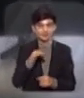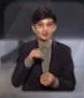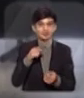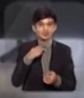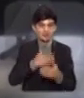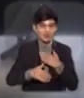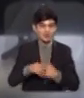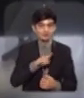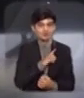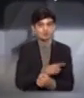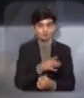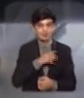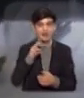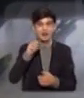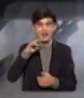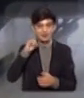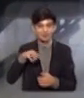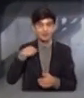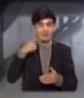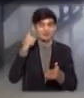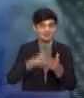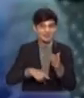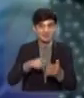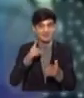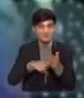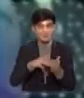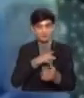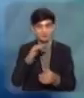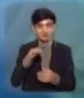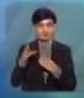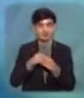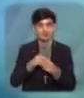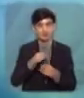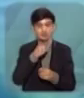Қуандым және мен сенбедім, бірақ меніңше.